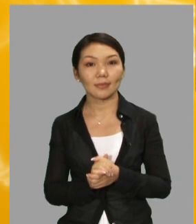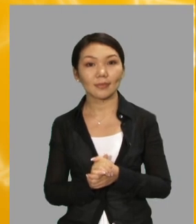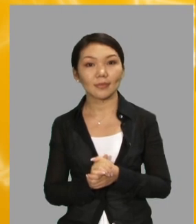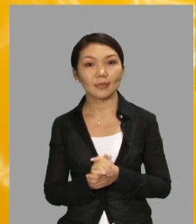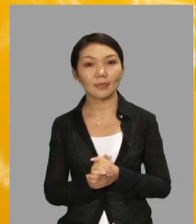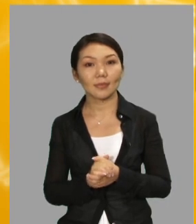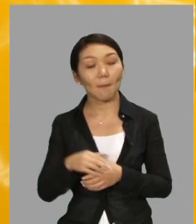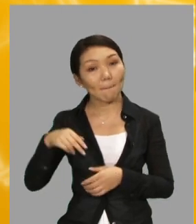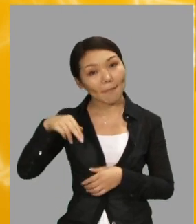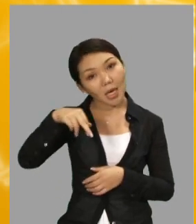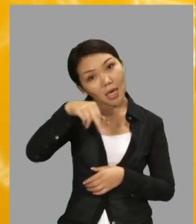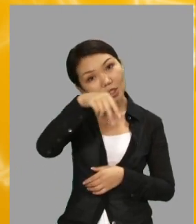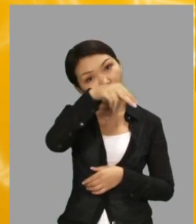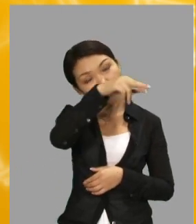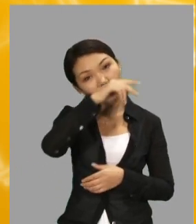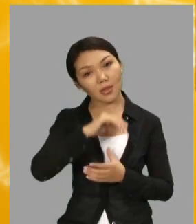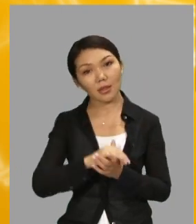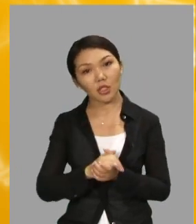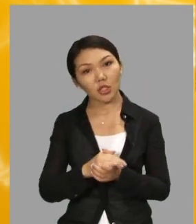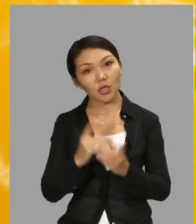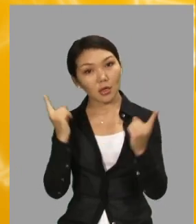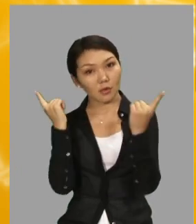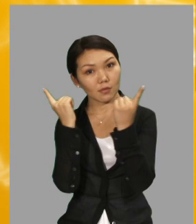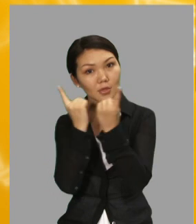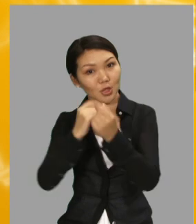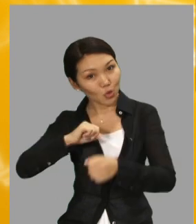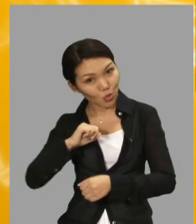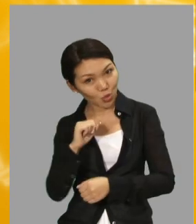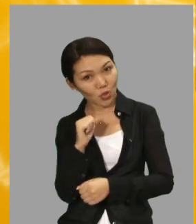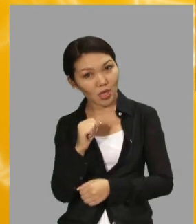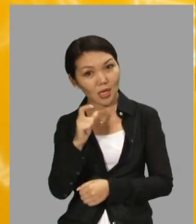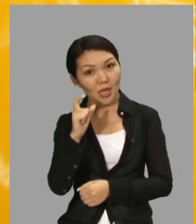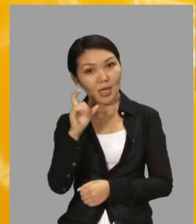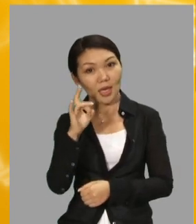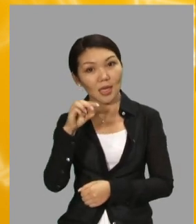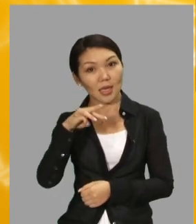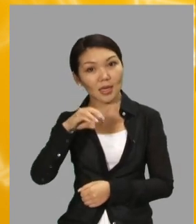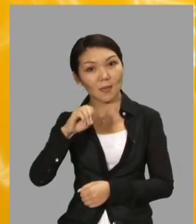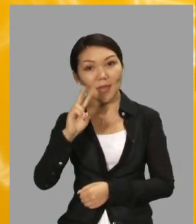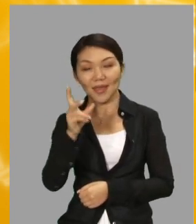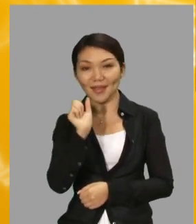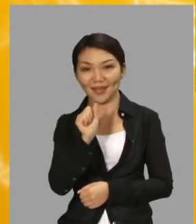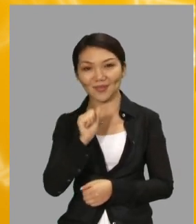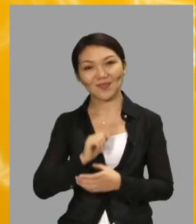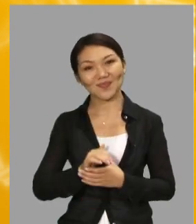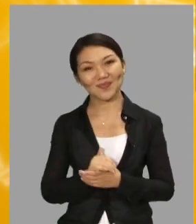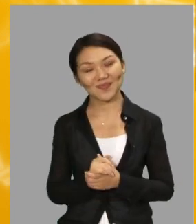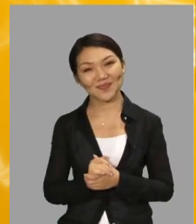Пошли ребята дальше и встретили друга Эрмека.